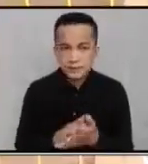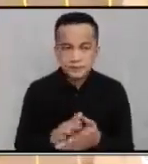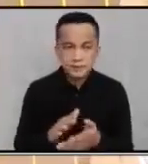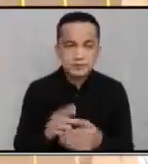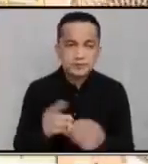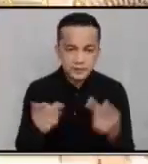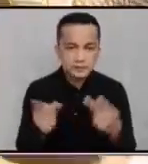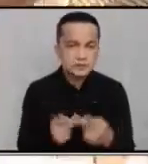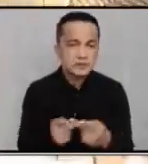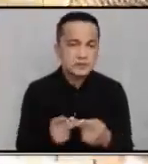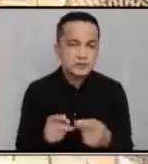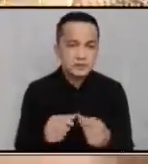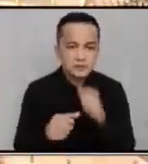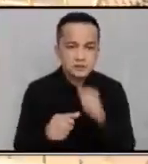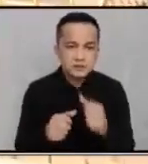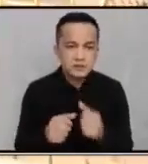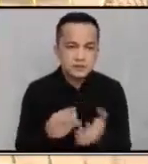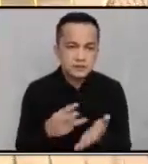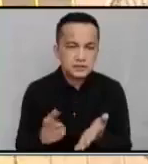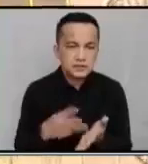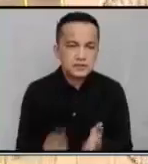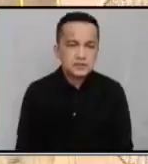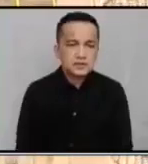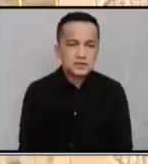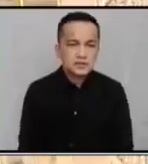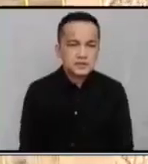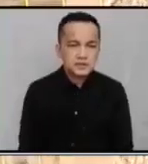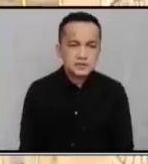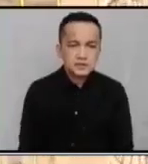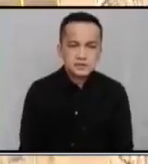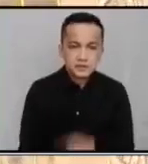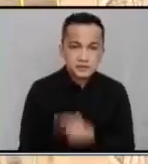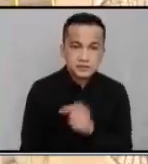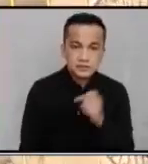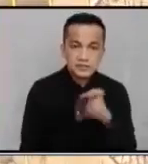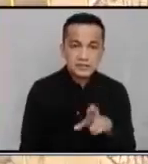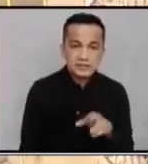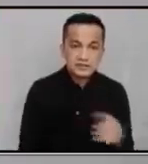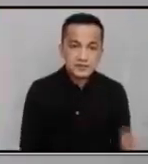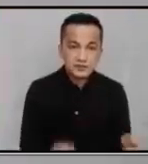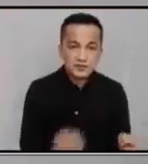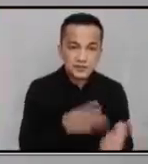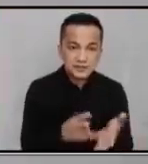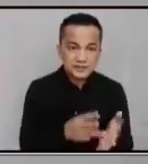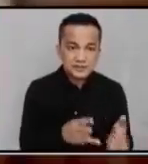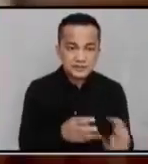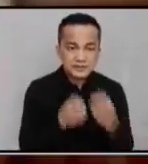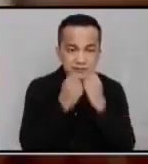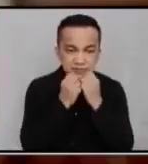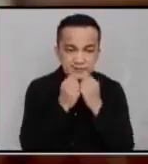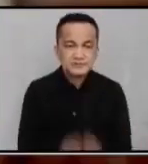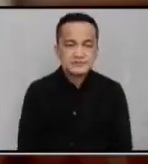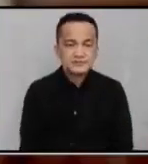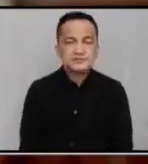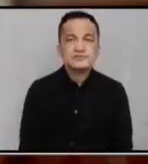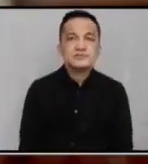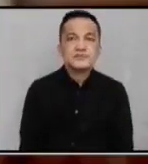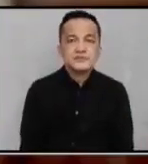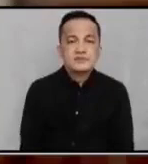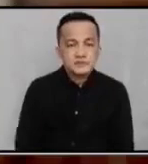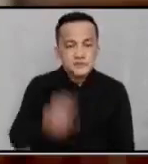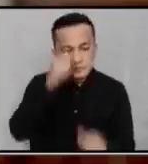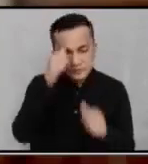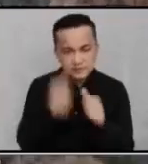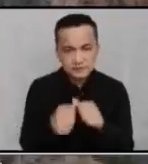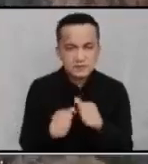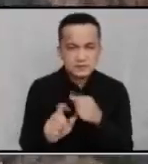hindi aksaya. Ay doon po pang buhos ng CR para makatipid. Matatandaan na mismong si Pangulong Ferdinand